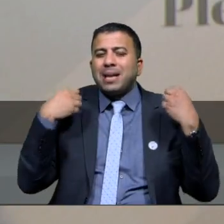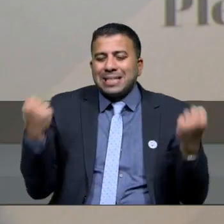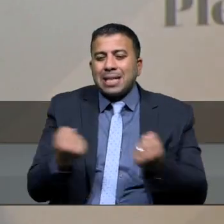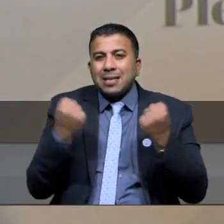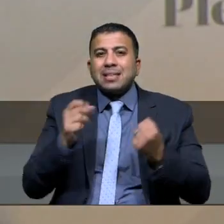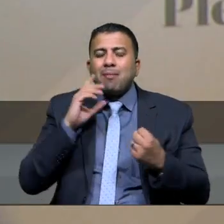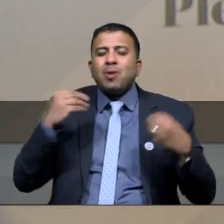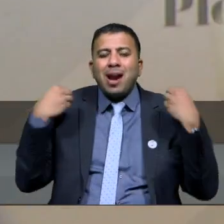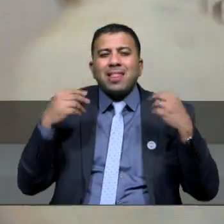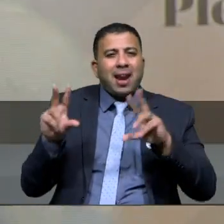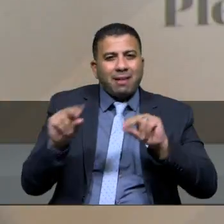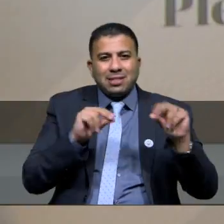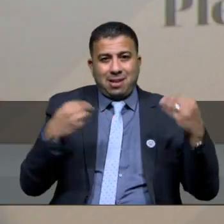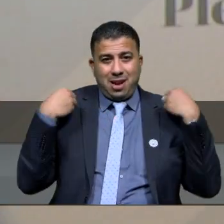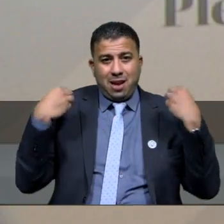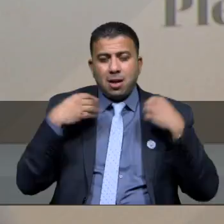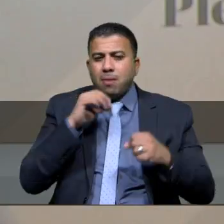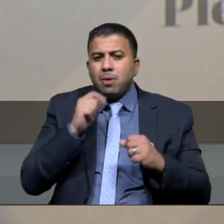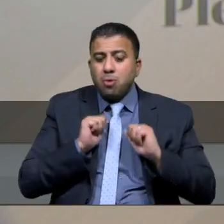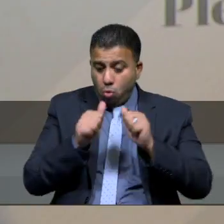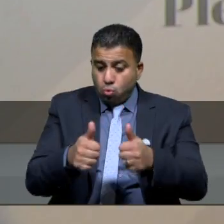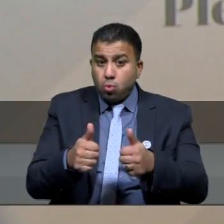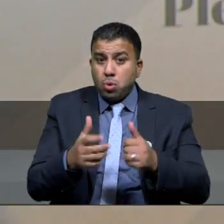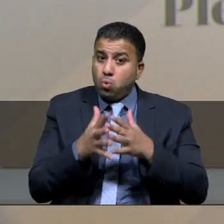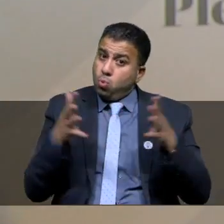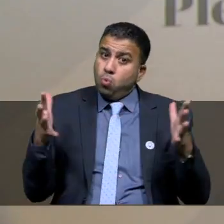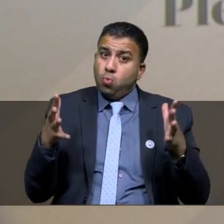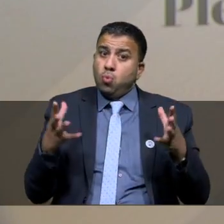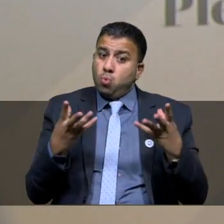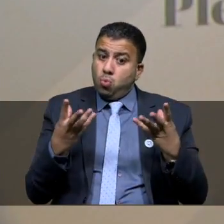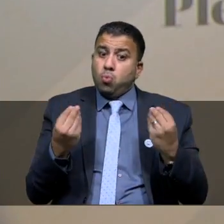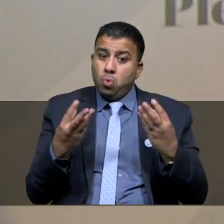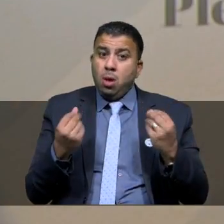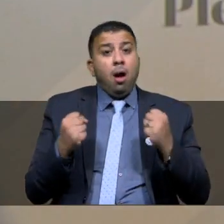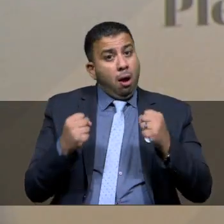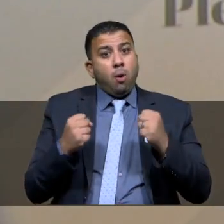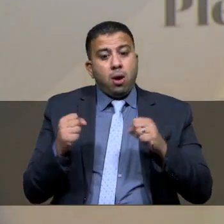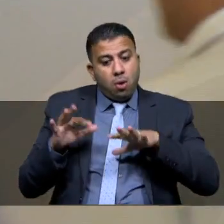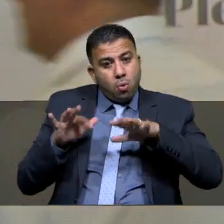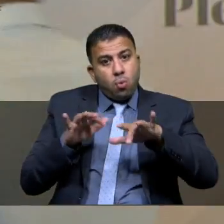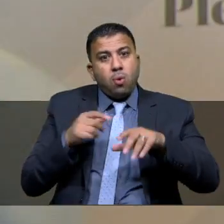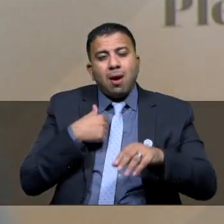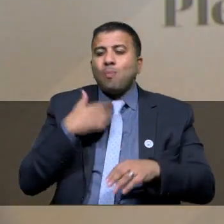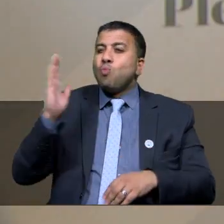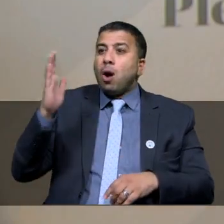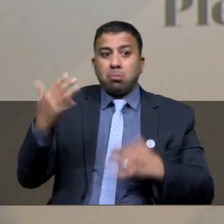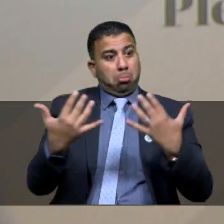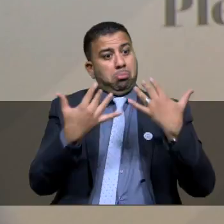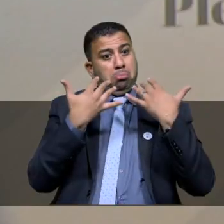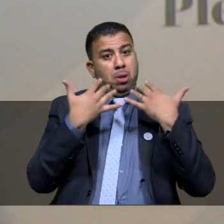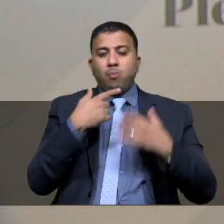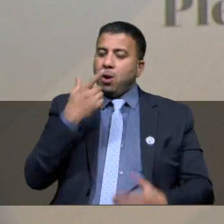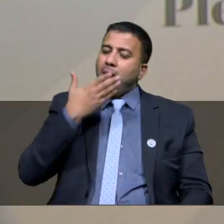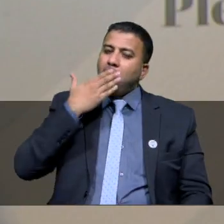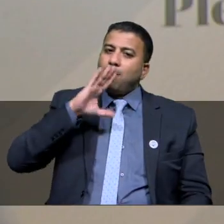بصراحة نسبة الحضور كانت، انا كنت متفاجئ بيها، كان في حضور كويس وإقبال قوي جدا على الورشة، والحمد لله ربنا وفقنا